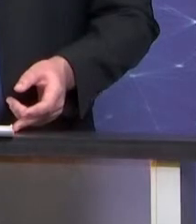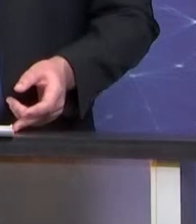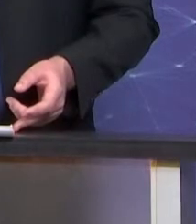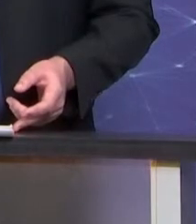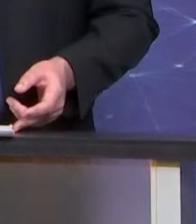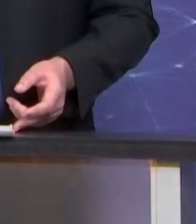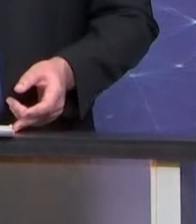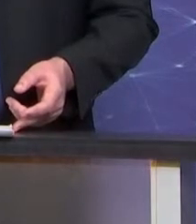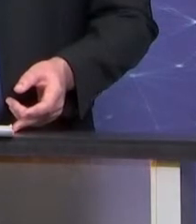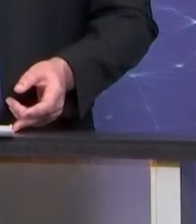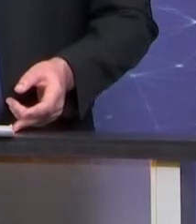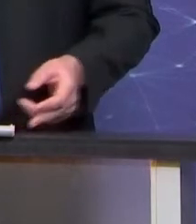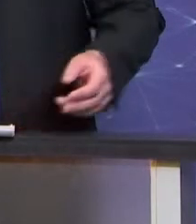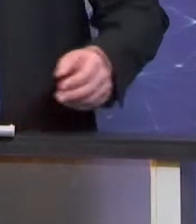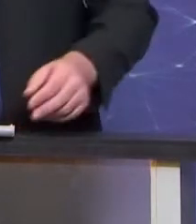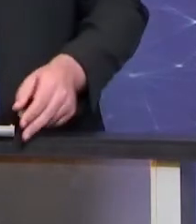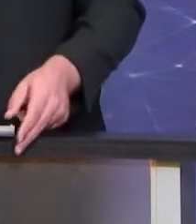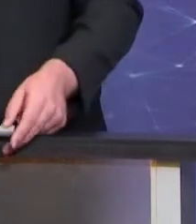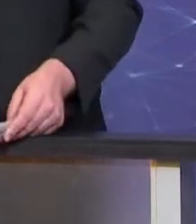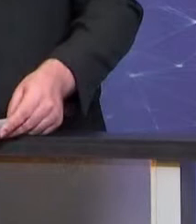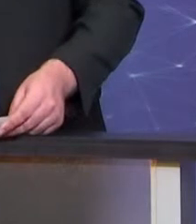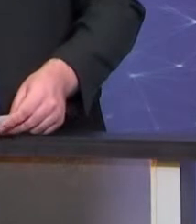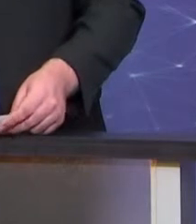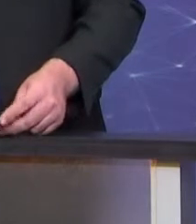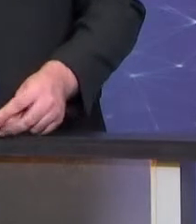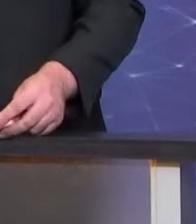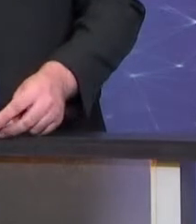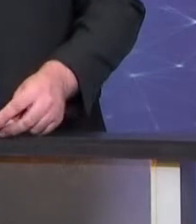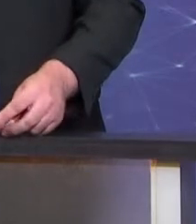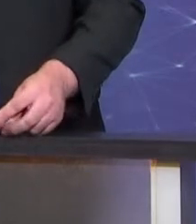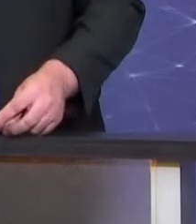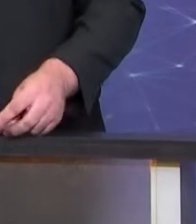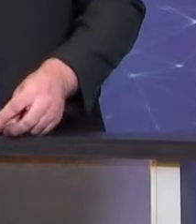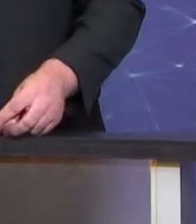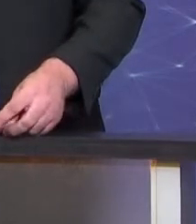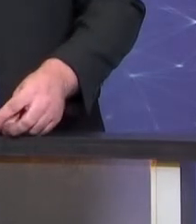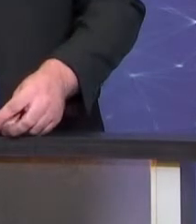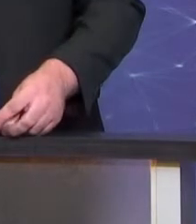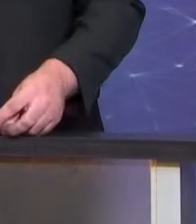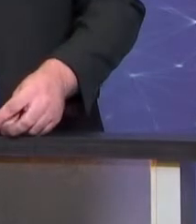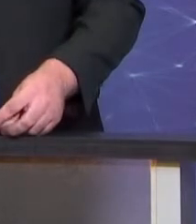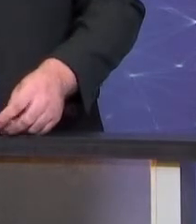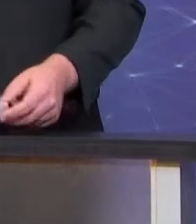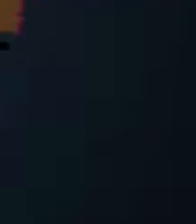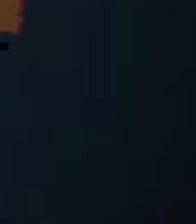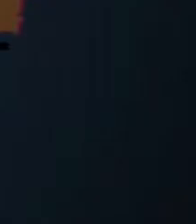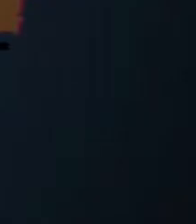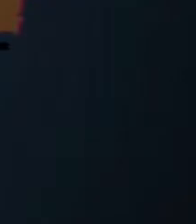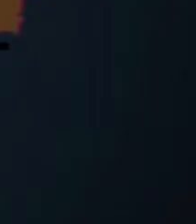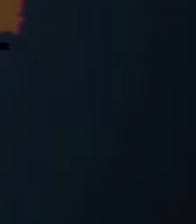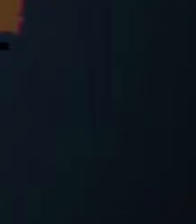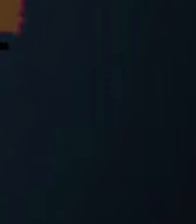Щось трошки не готове, напевно, з нашою візитівкою. Я сподіваюся, що зараз...